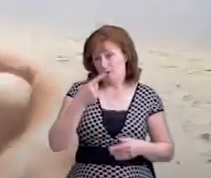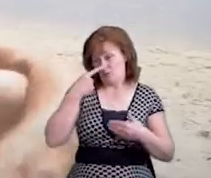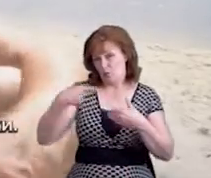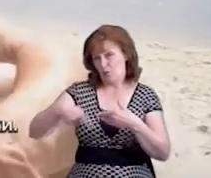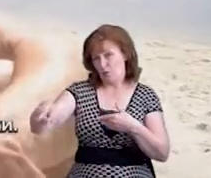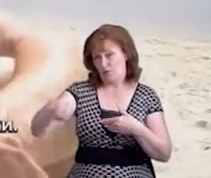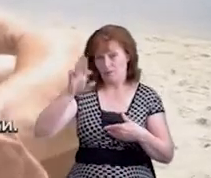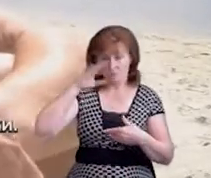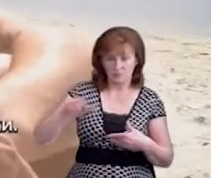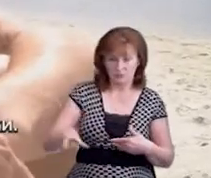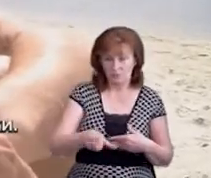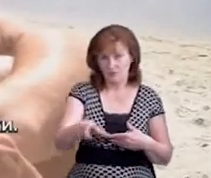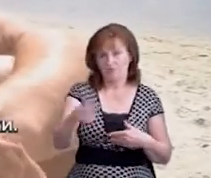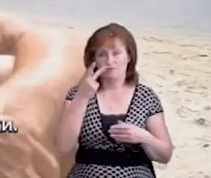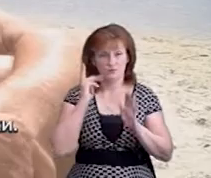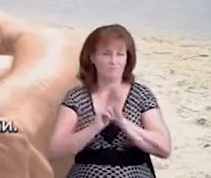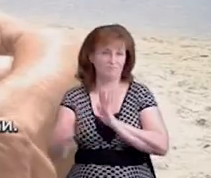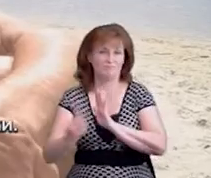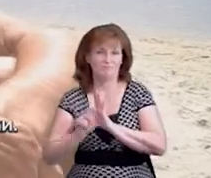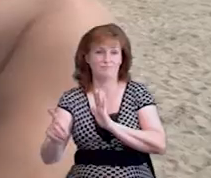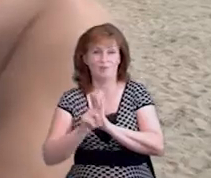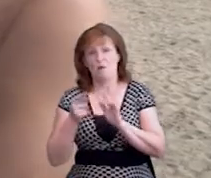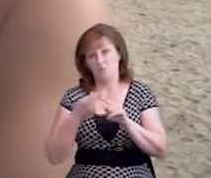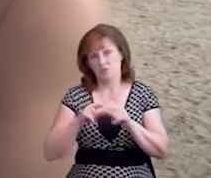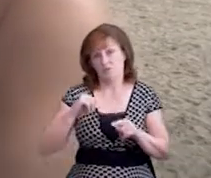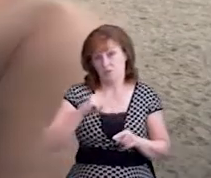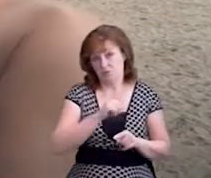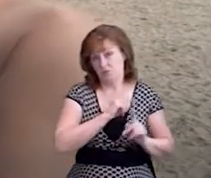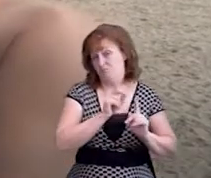поэтому все время возле реки сам научился.